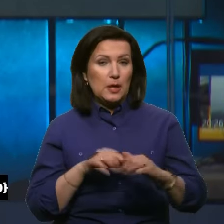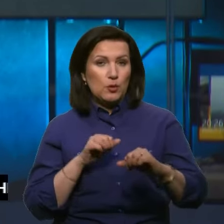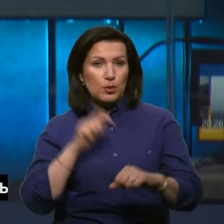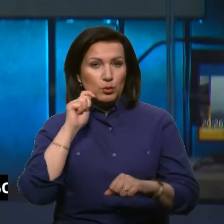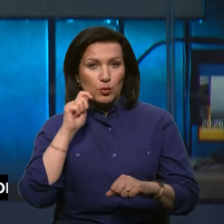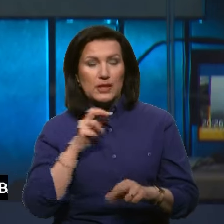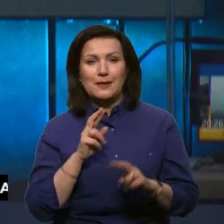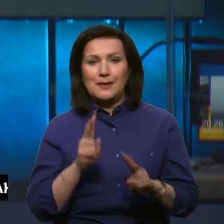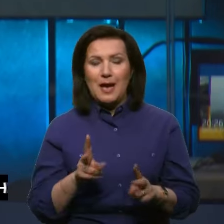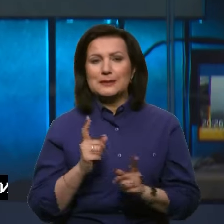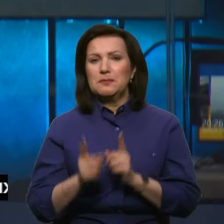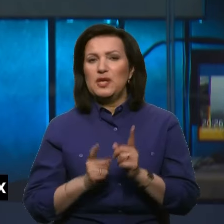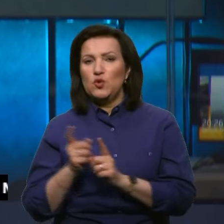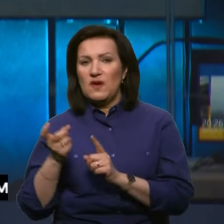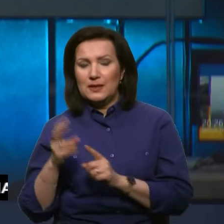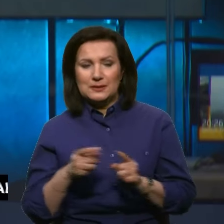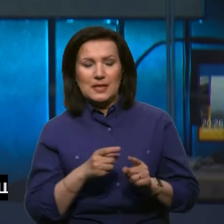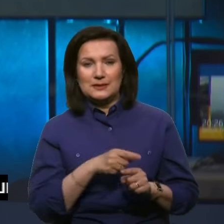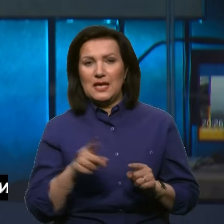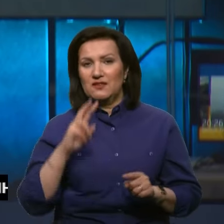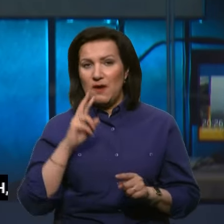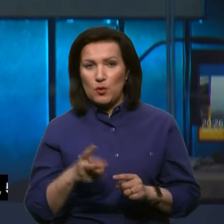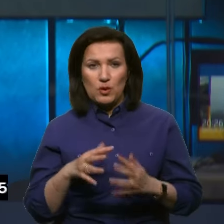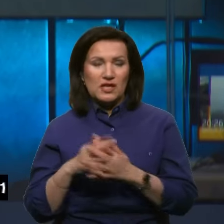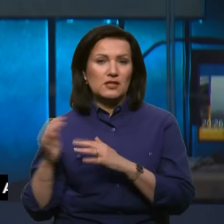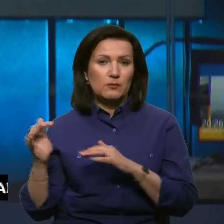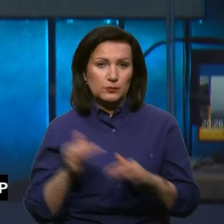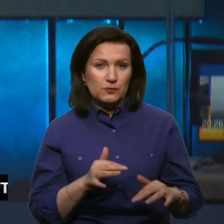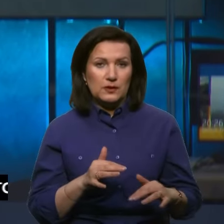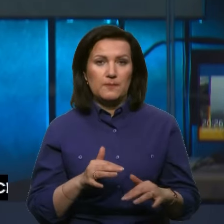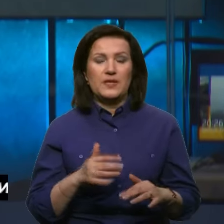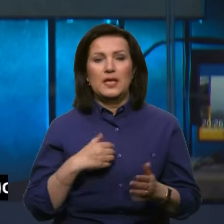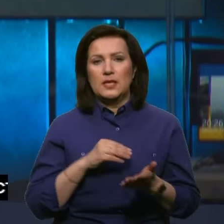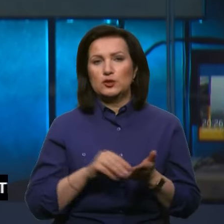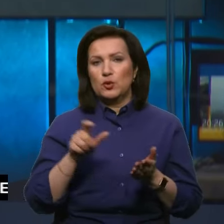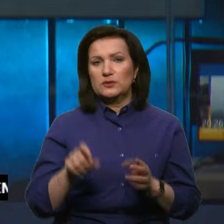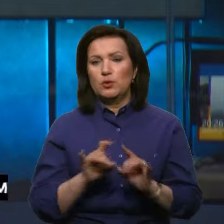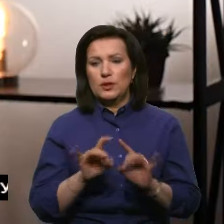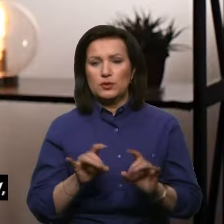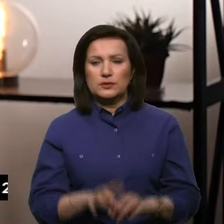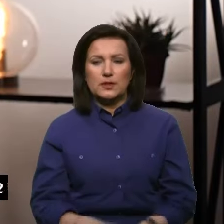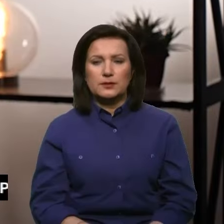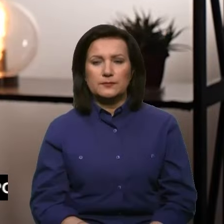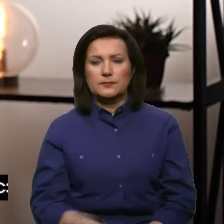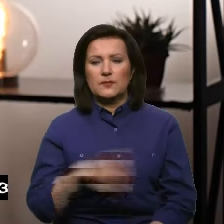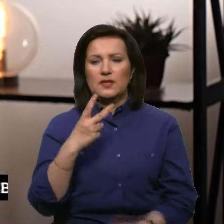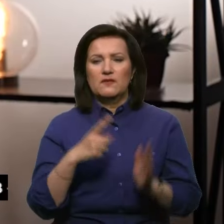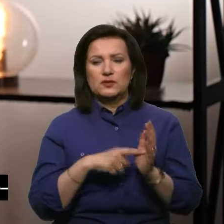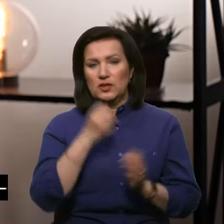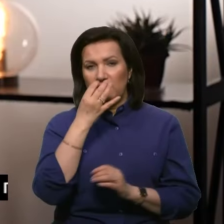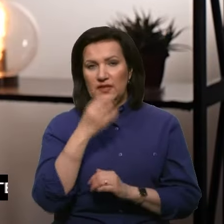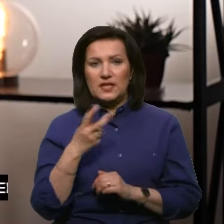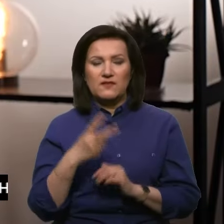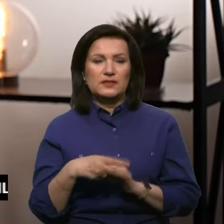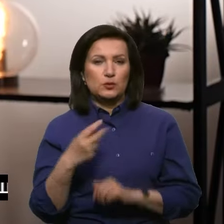оборони України, як вона змінювалася за майже 2 роки повномасштабної війни, Олена Куренкова розкаже. 26